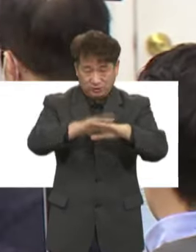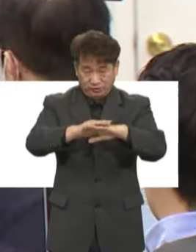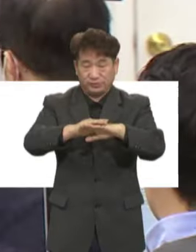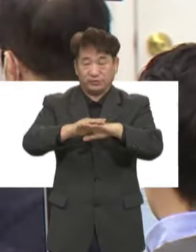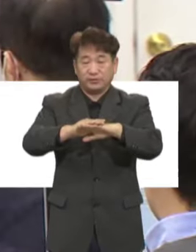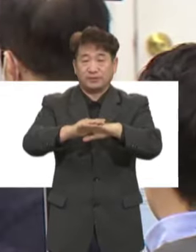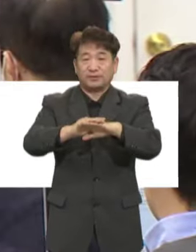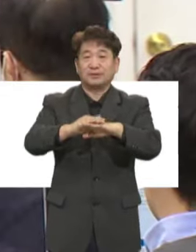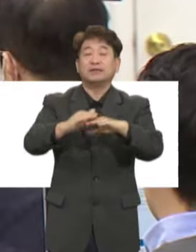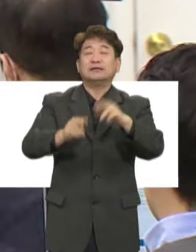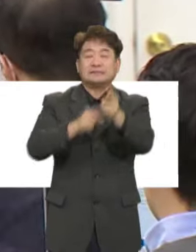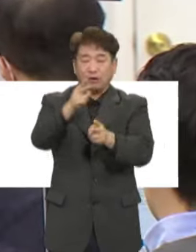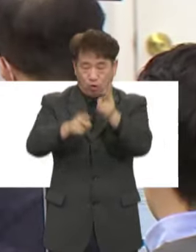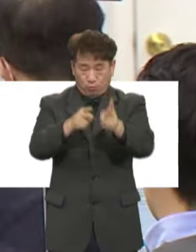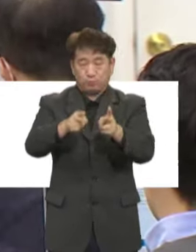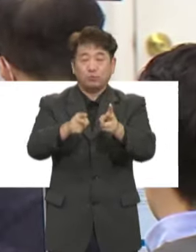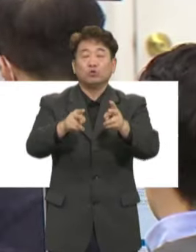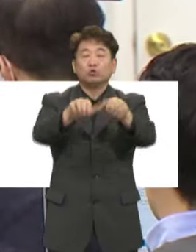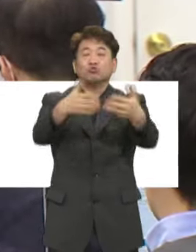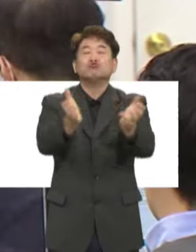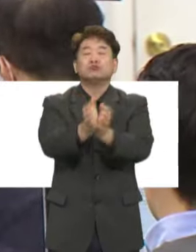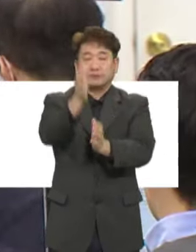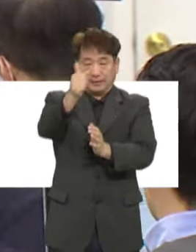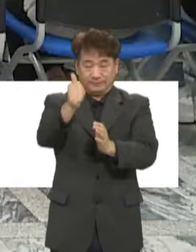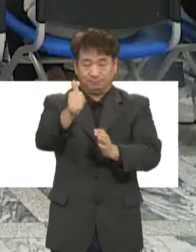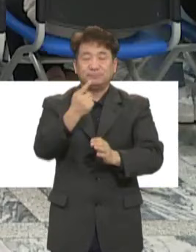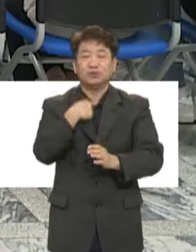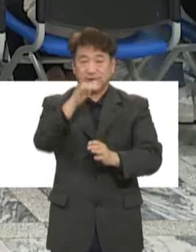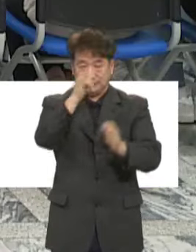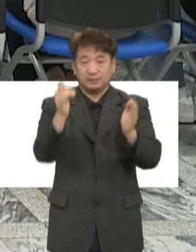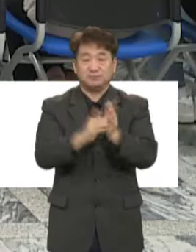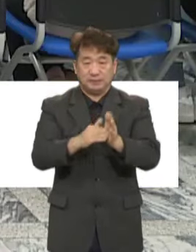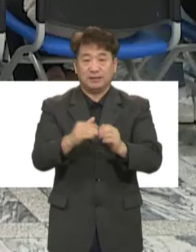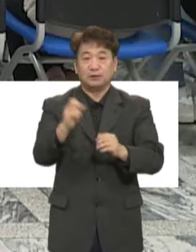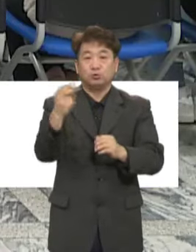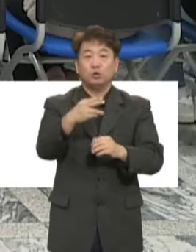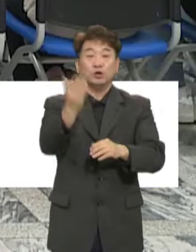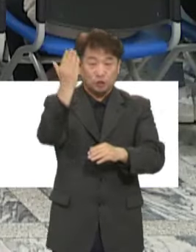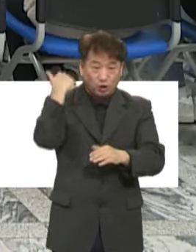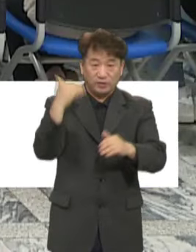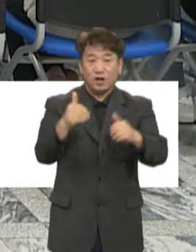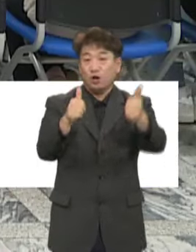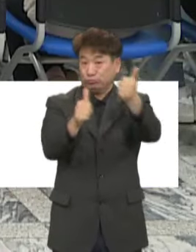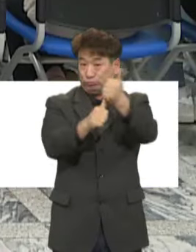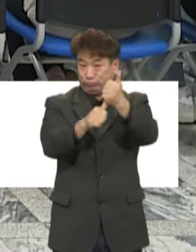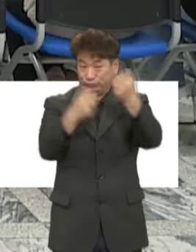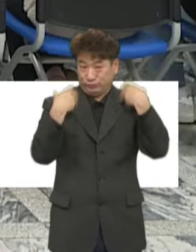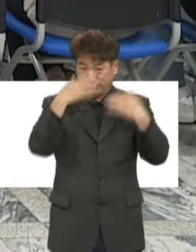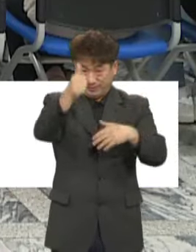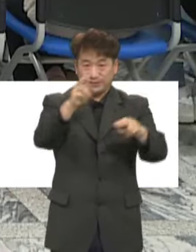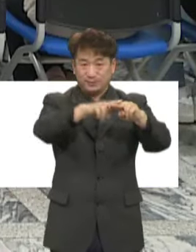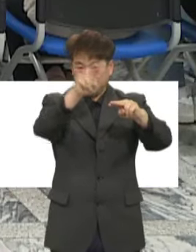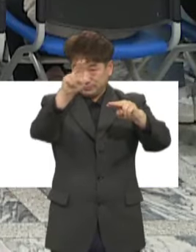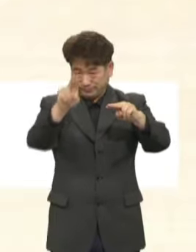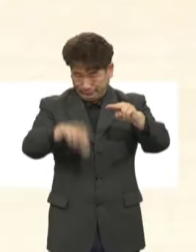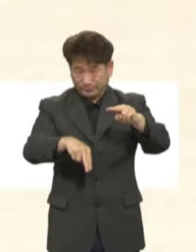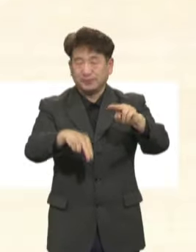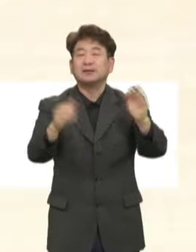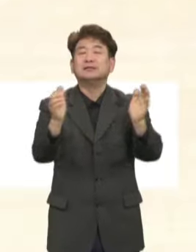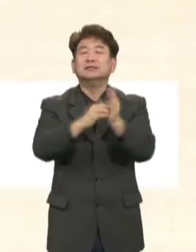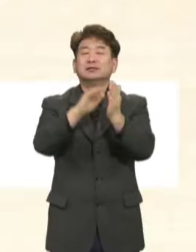국장 등을 역임했습니다 한편 이동안 전 대전 중구 부구청장은 지난 1일자로 명예 퇴직원을